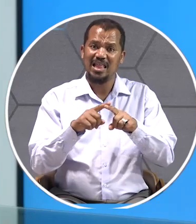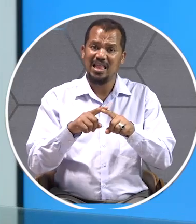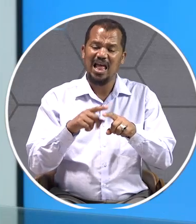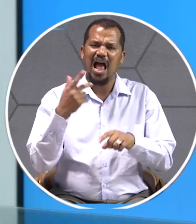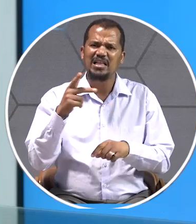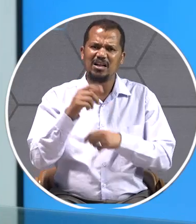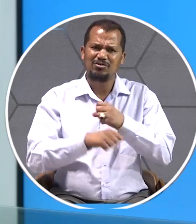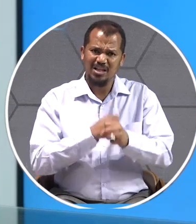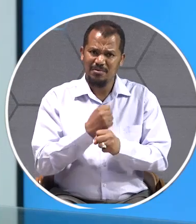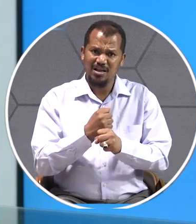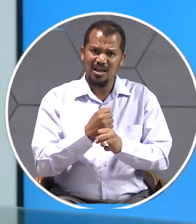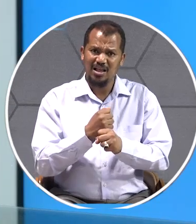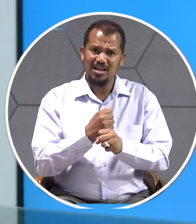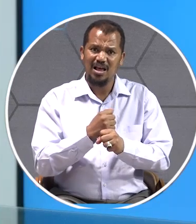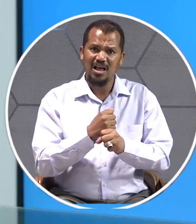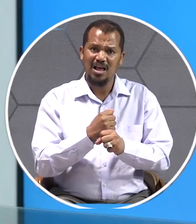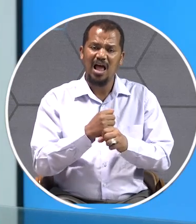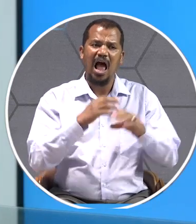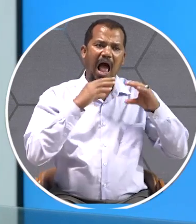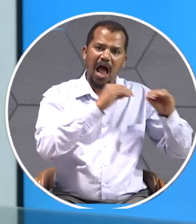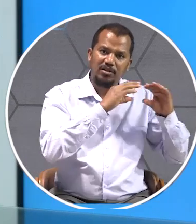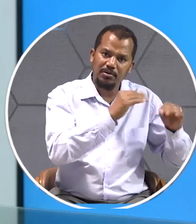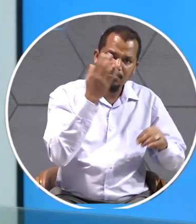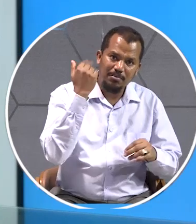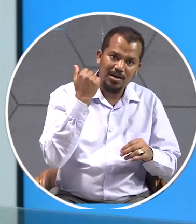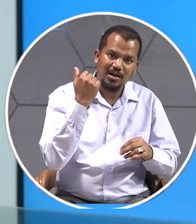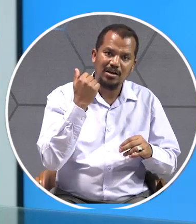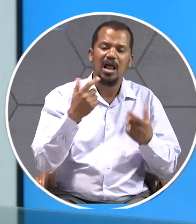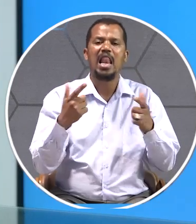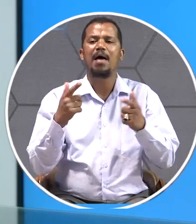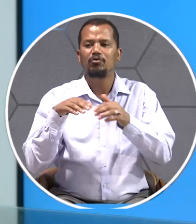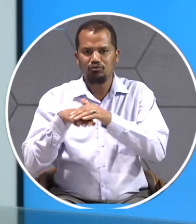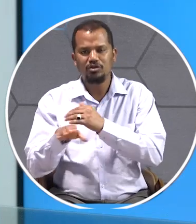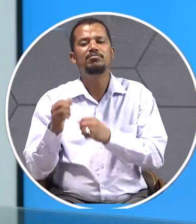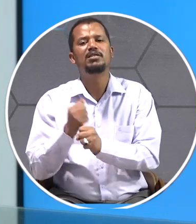አመት አስተምርክ አስተምርም ነበር ያው ላይብራሪ ውስጥም ፖዚሽን ነበር